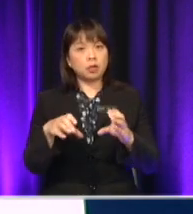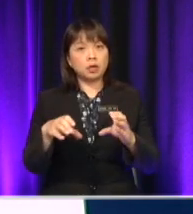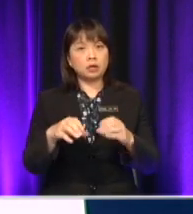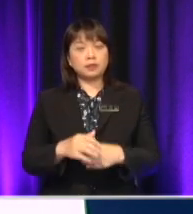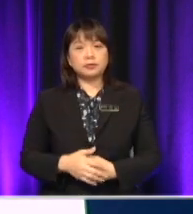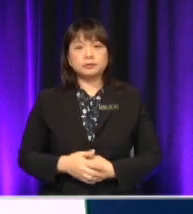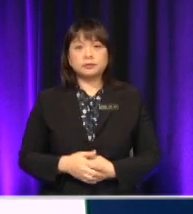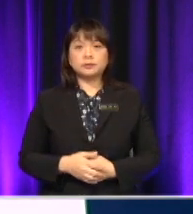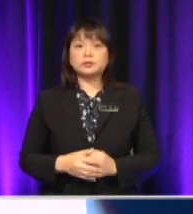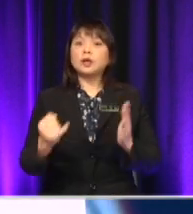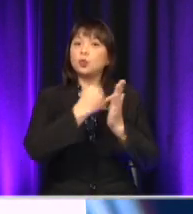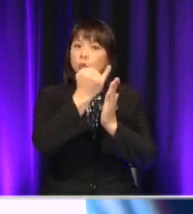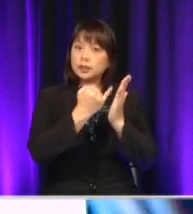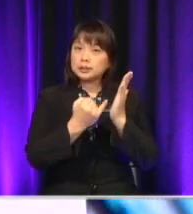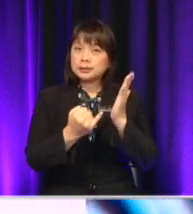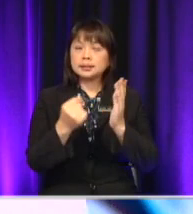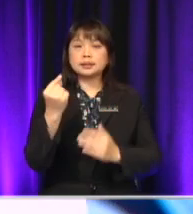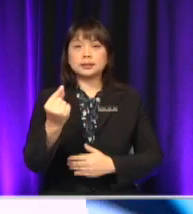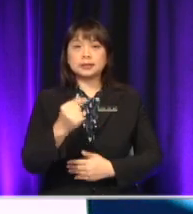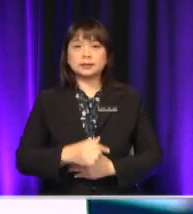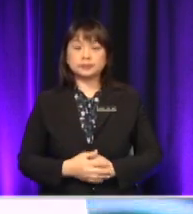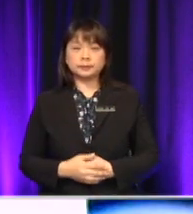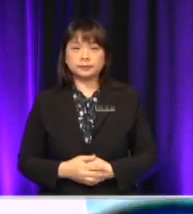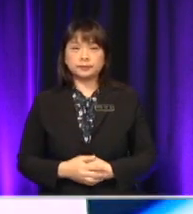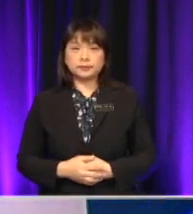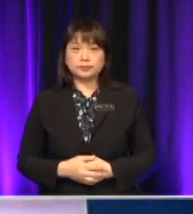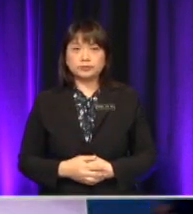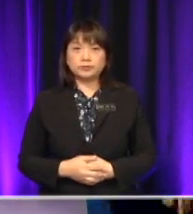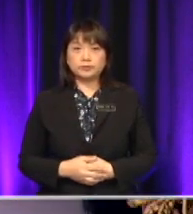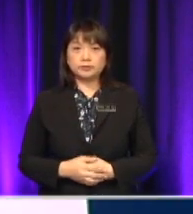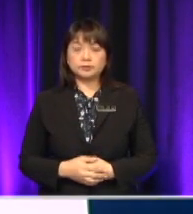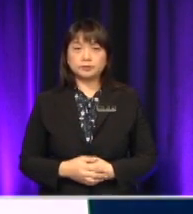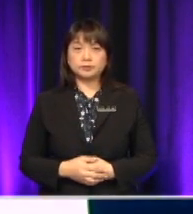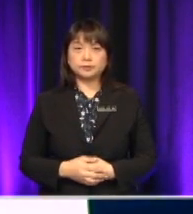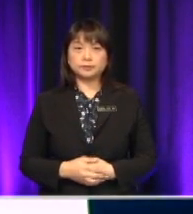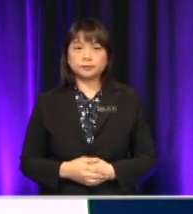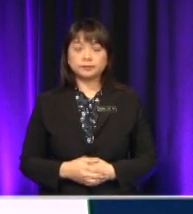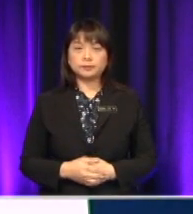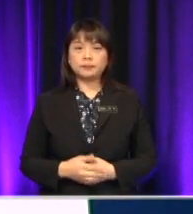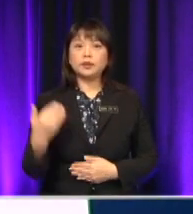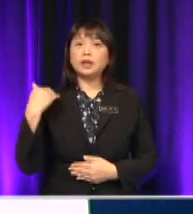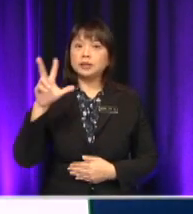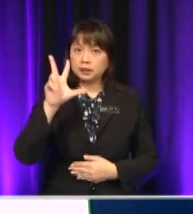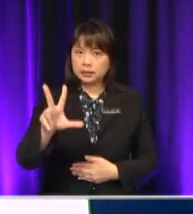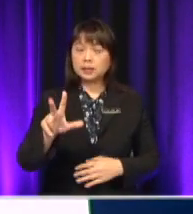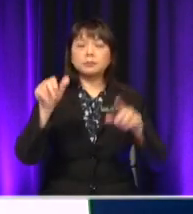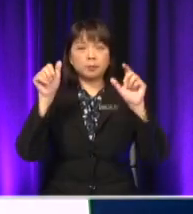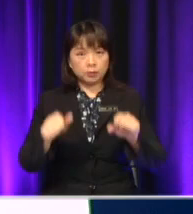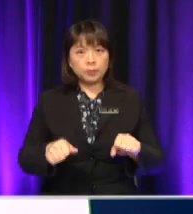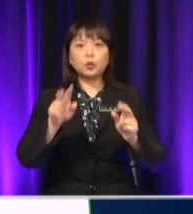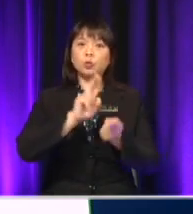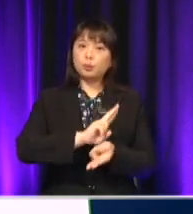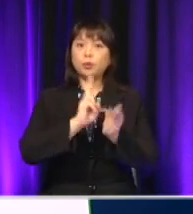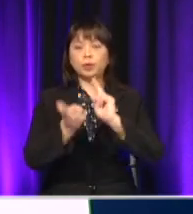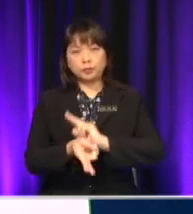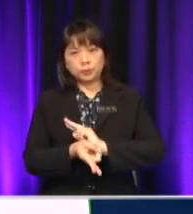radas. Yes. Kita aplikasikan dekat sinilah. Okey, kemudian ada 3 pemboleh ubah. Kita tulislah. Mengawal pemboleh ubah.